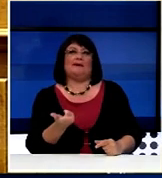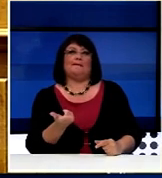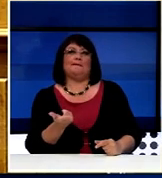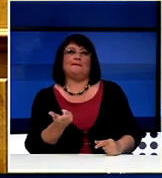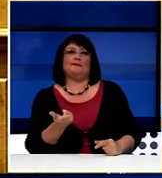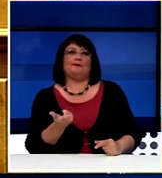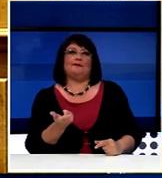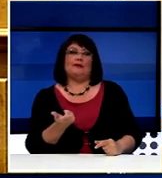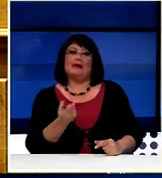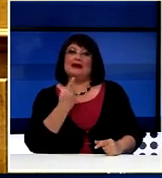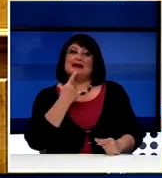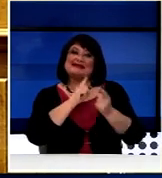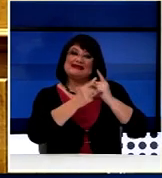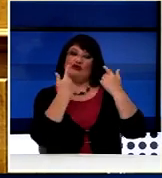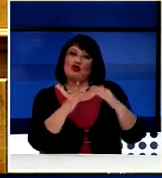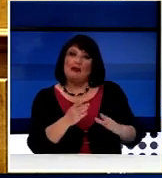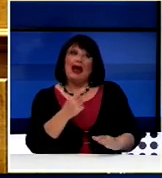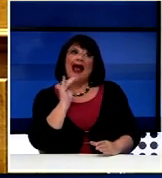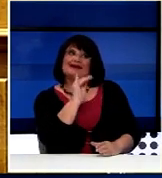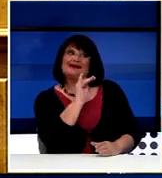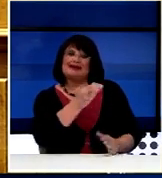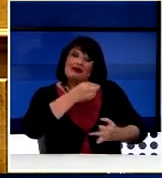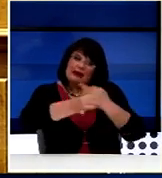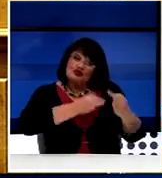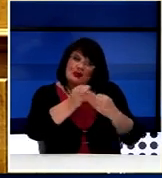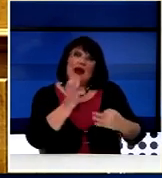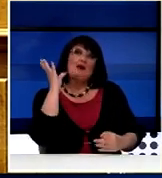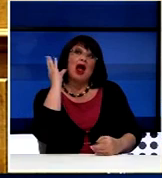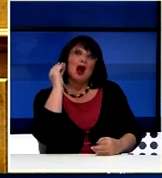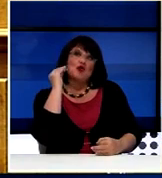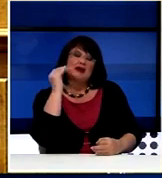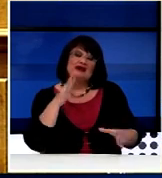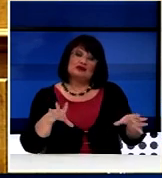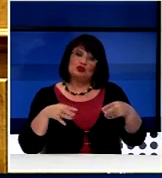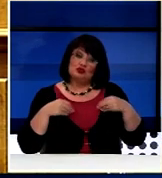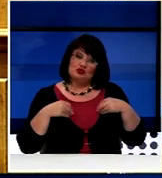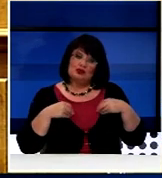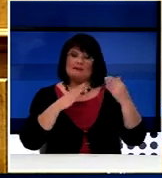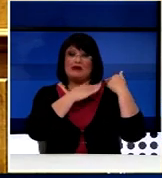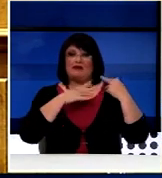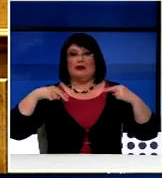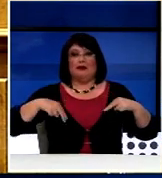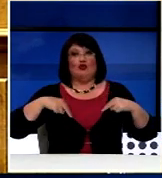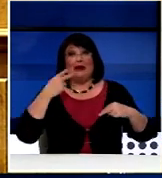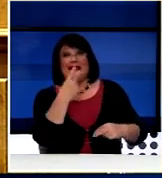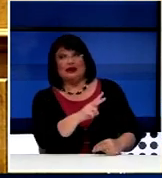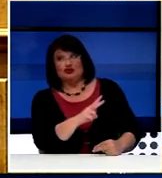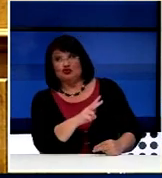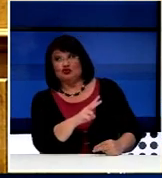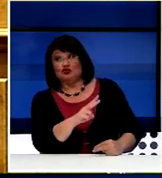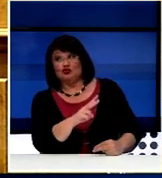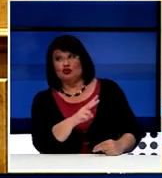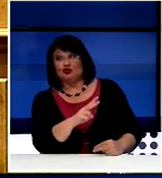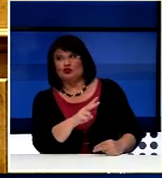τουρκολεβικού συμφώνου. Αν μας είχατε ακούσει, αντιαρμόδιοι υπουργοί σας τότε, να